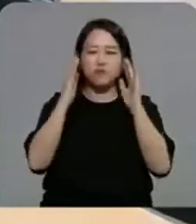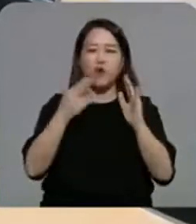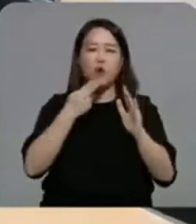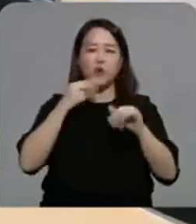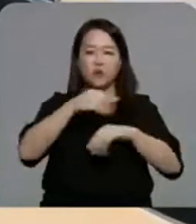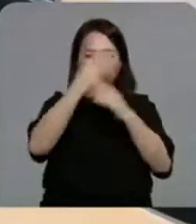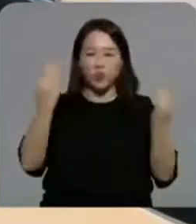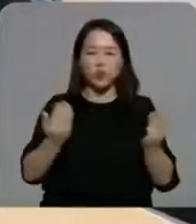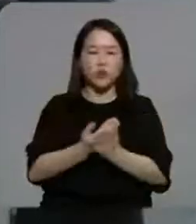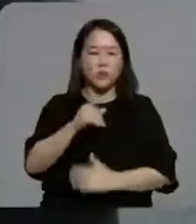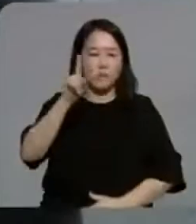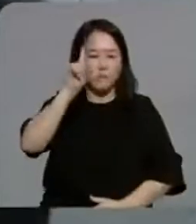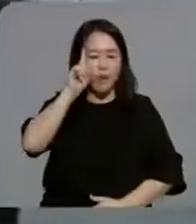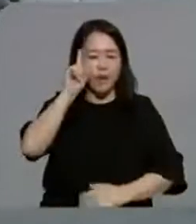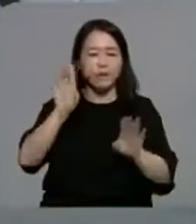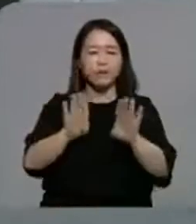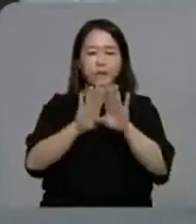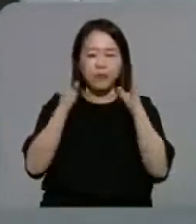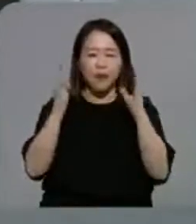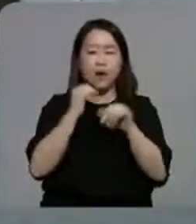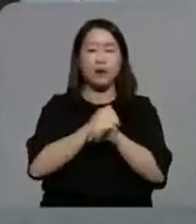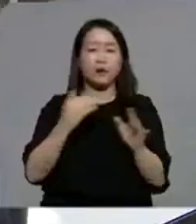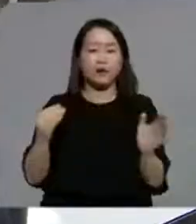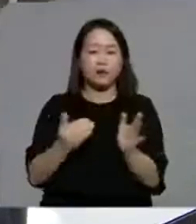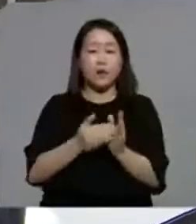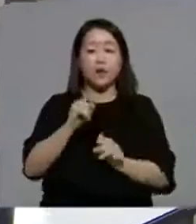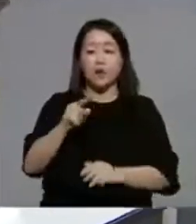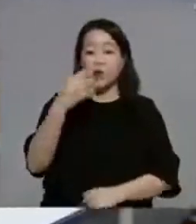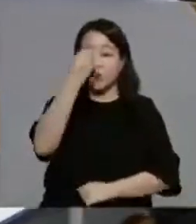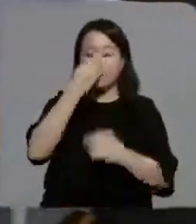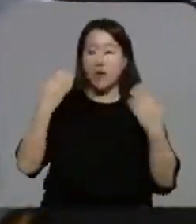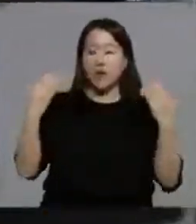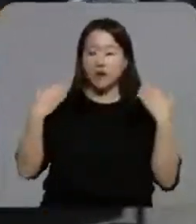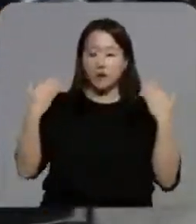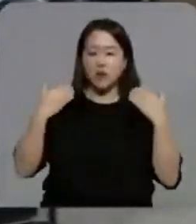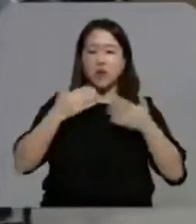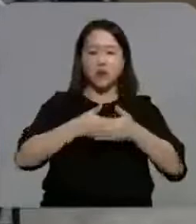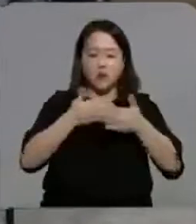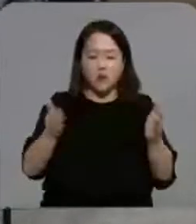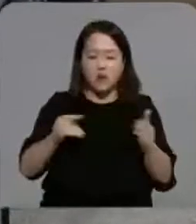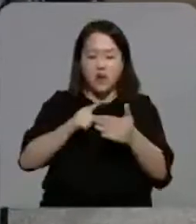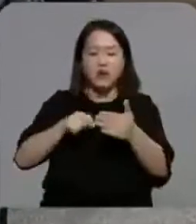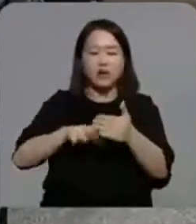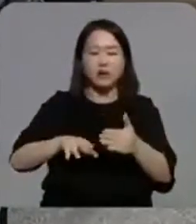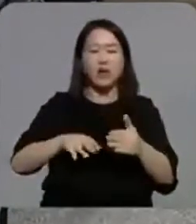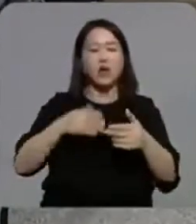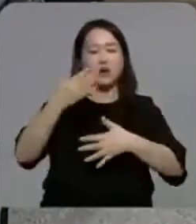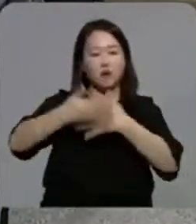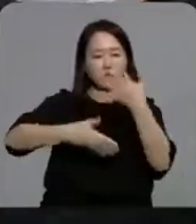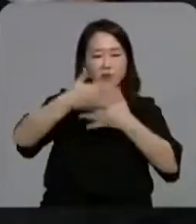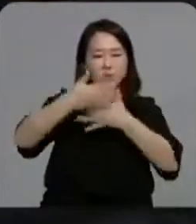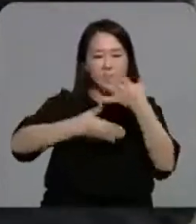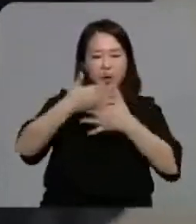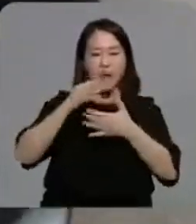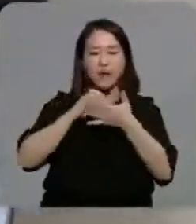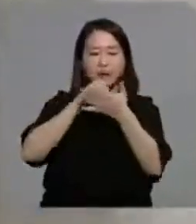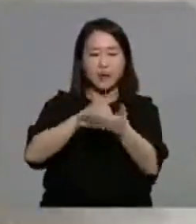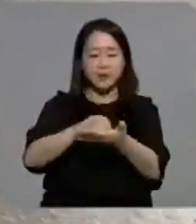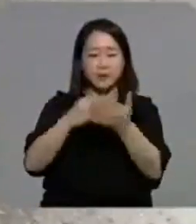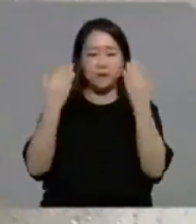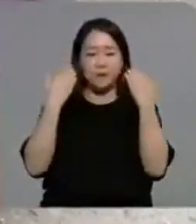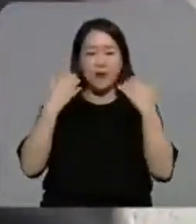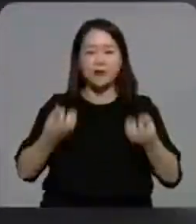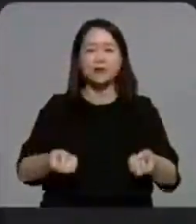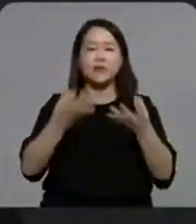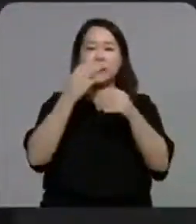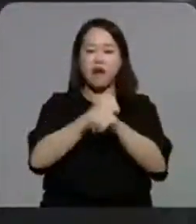수업이 진행됐습니다. 이 고등학교는 교실에서 화상 입학식을 치른 뒤 곧바로 선제 검사용 진단 키트를 나눠줍니다.